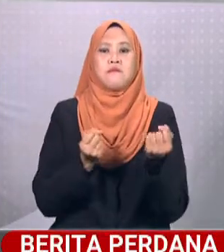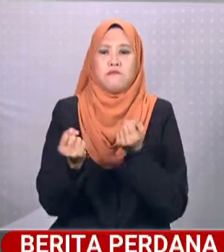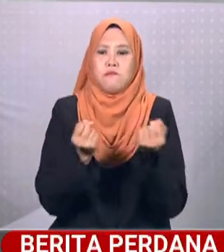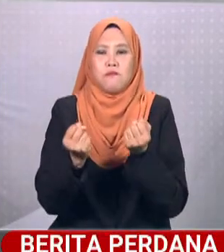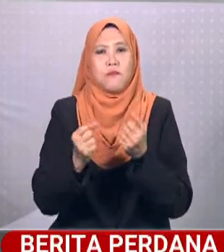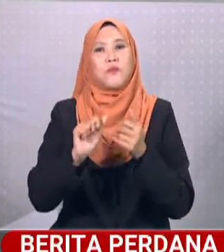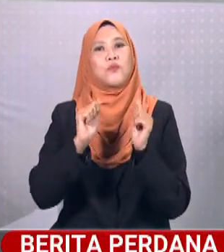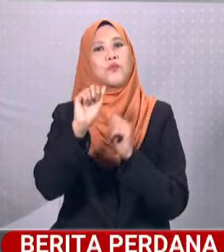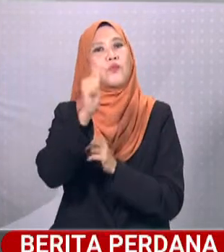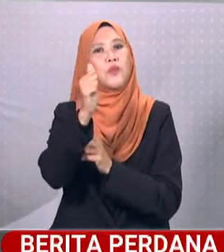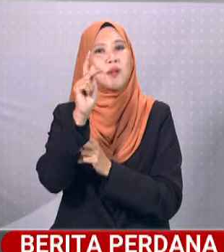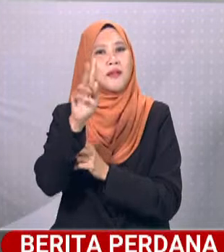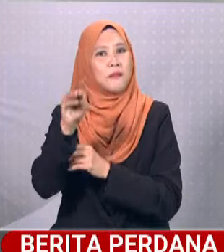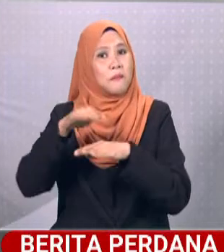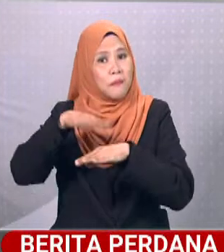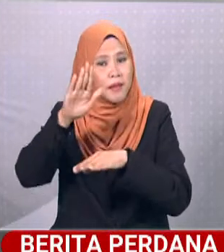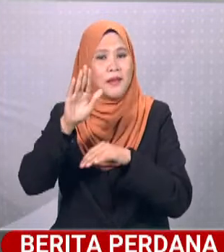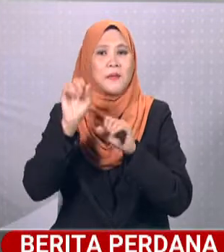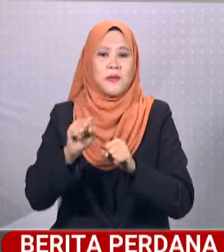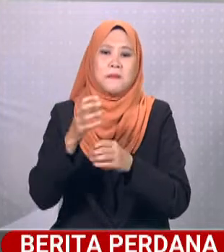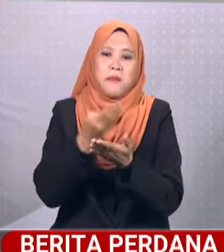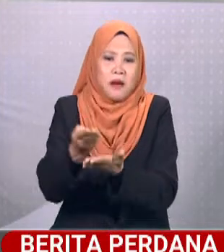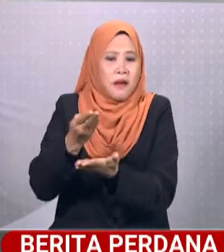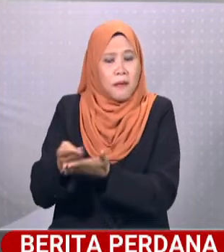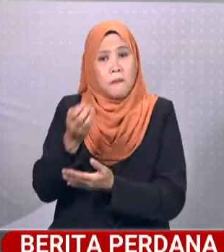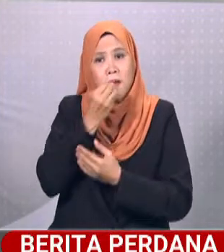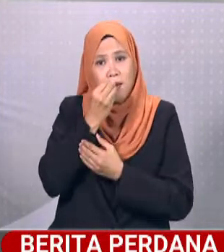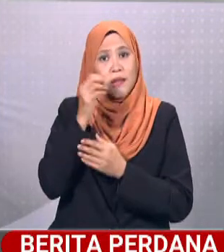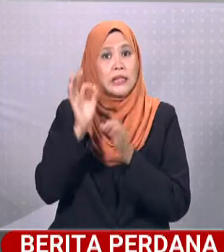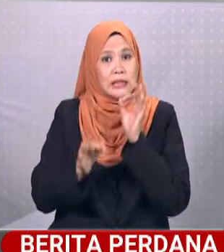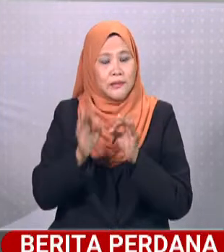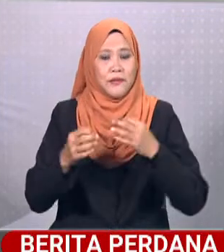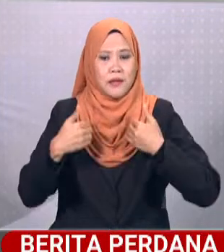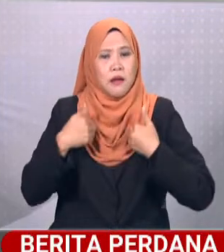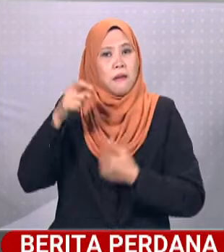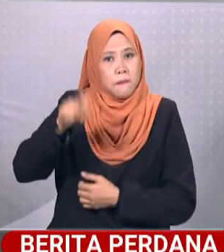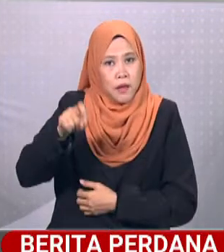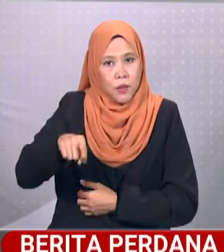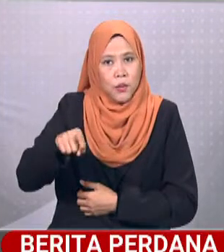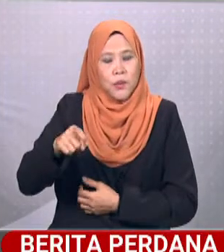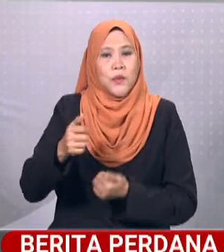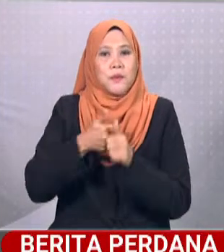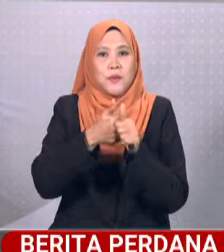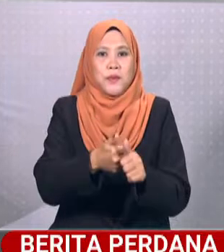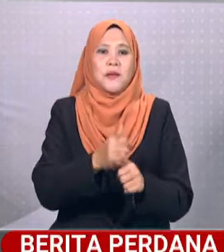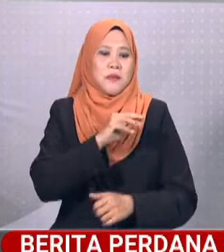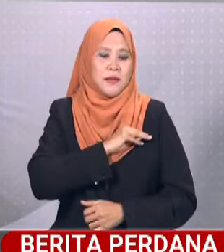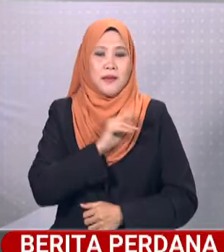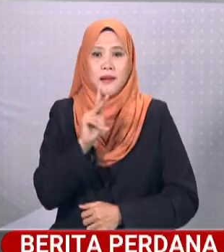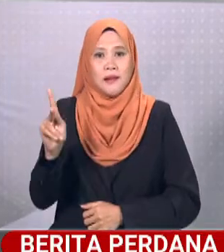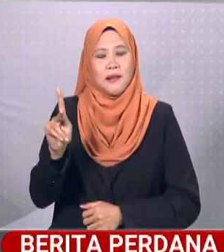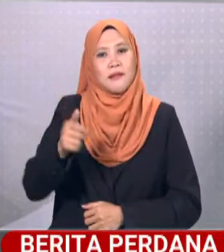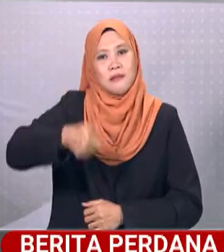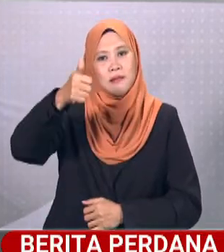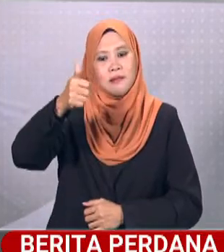lebih 10 km bagi mendapatkan barangan makanan sekiranya terdapat keperluan. Ya, menurut Menteri Kanan Keselamatan Datuk